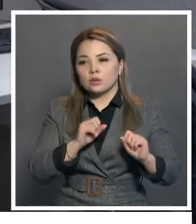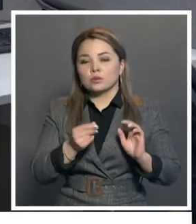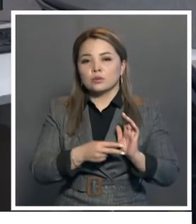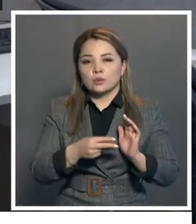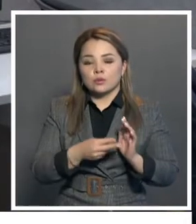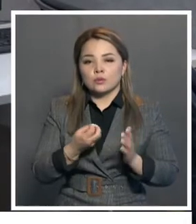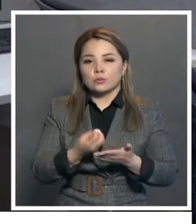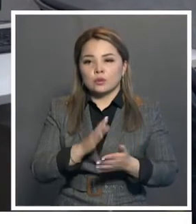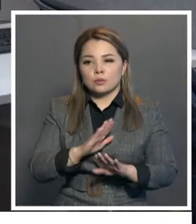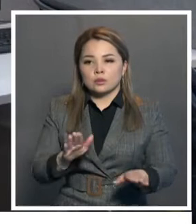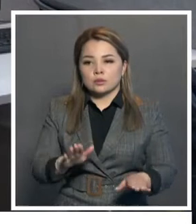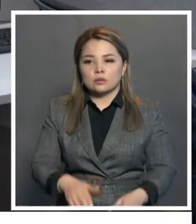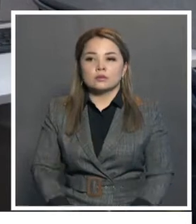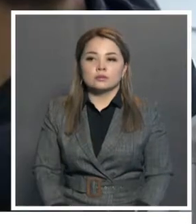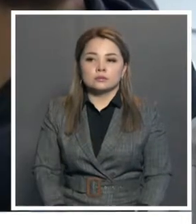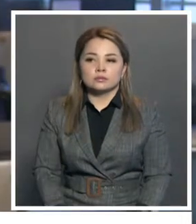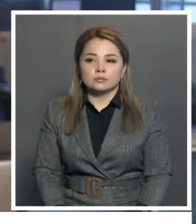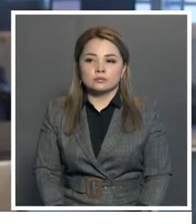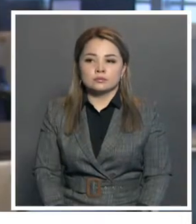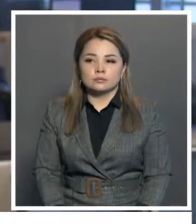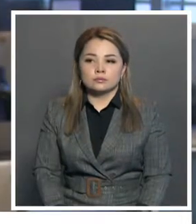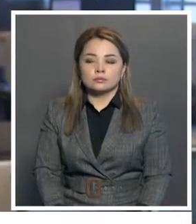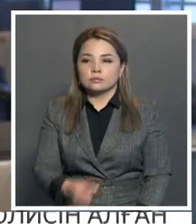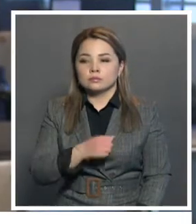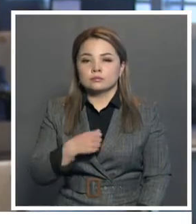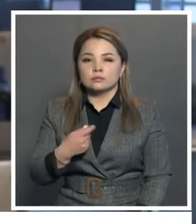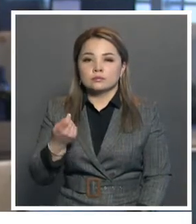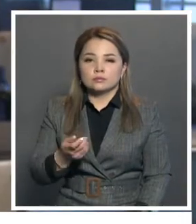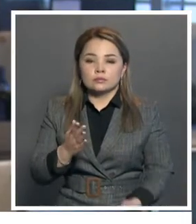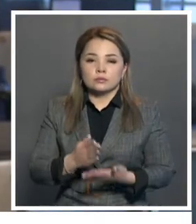да қымбат емес. Ең төменгі бағасы